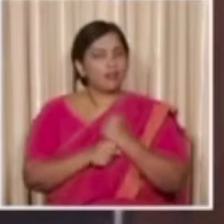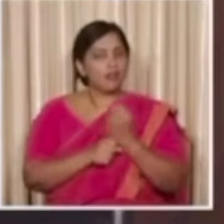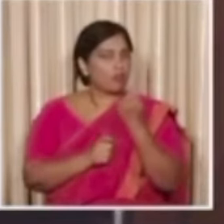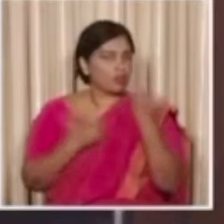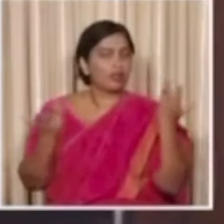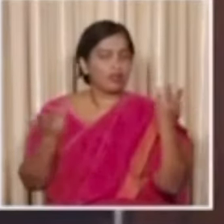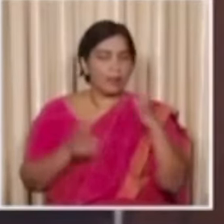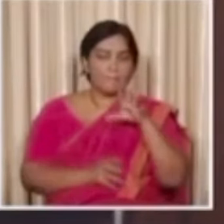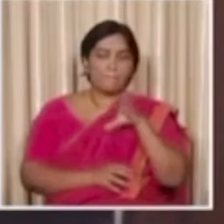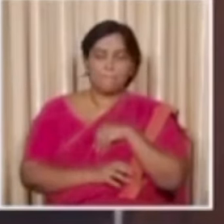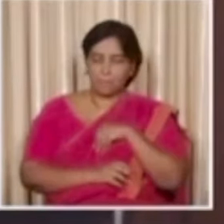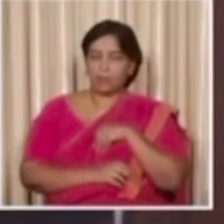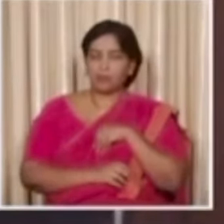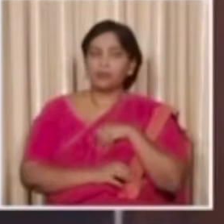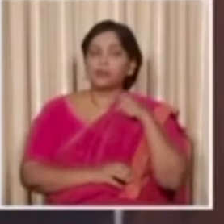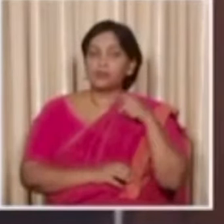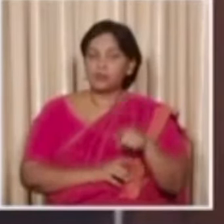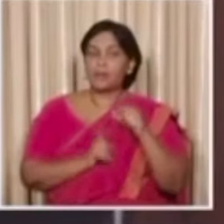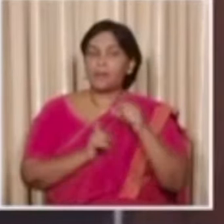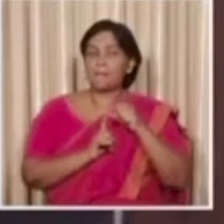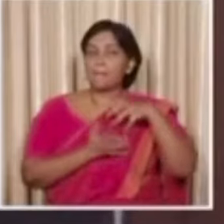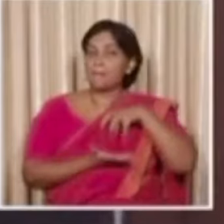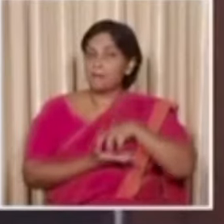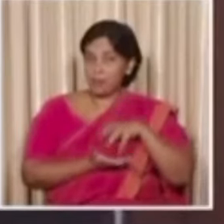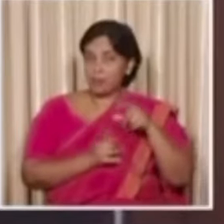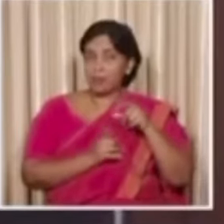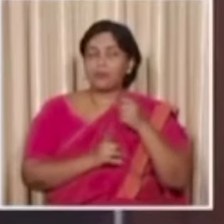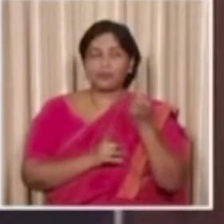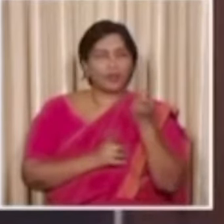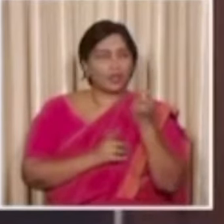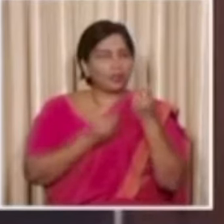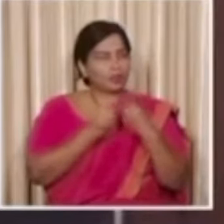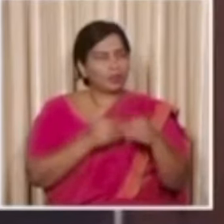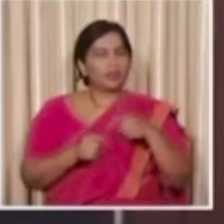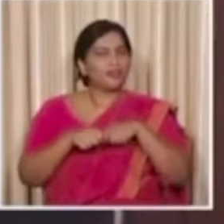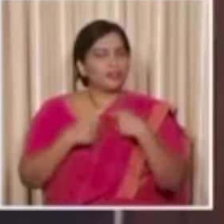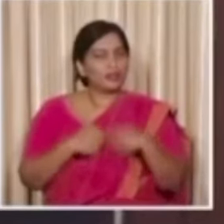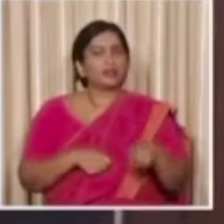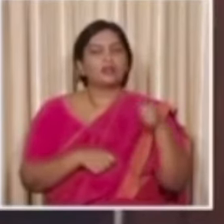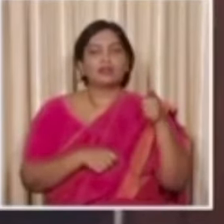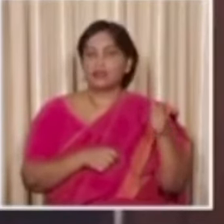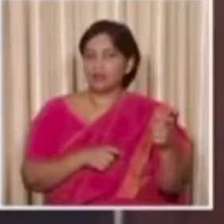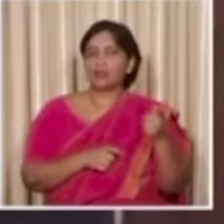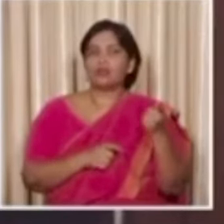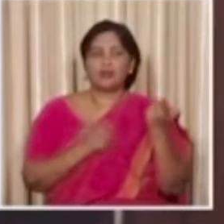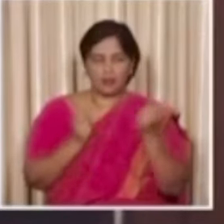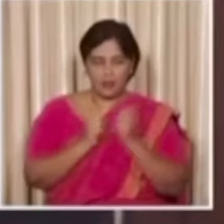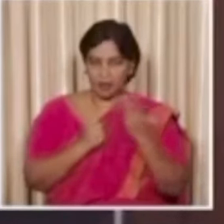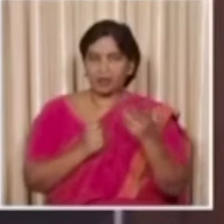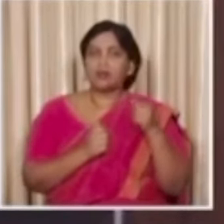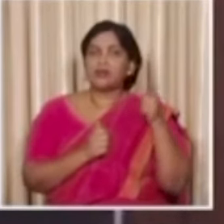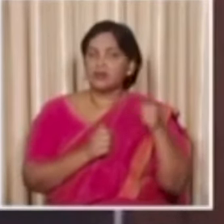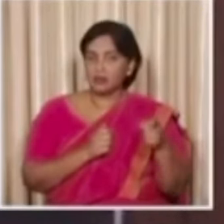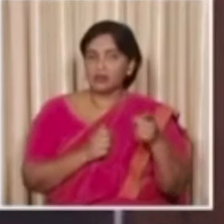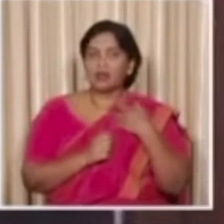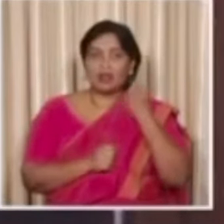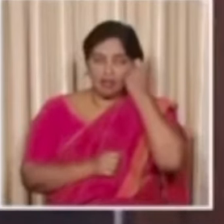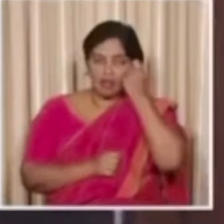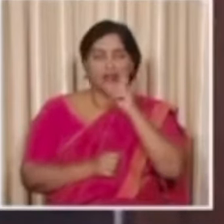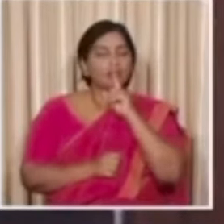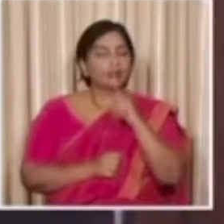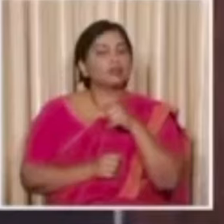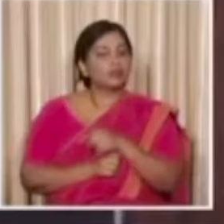ඇති ඒක මම පිළිගන්නවා. මේකට ප්‍රාදේශ සභාවේ තියෙන සුළු මුදල වියදම් කරාට පස්සේ ඒකටත් හැකියාවක් නැහැ. ඒ නිසා මම යෝජනා